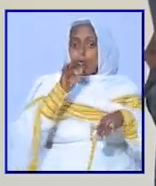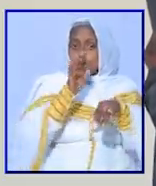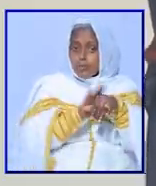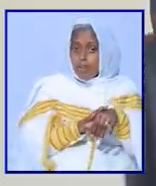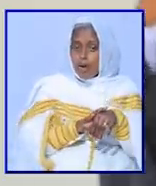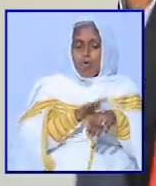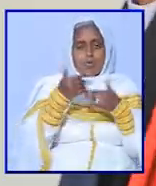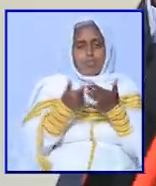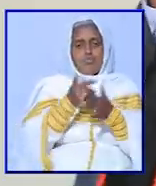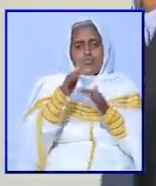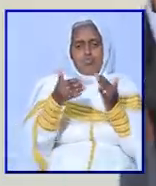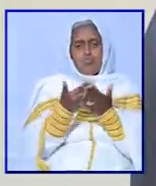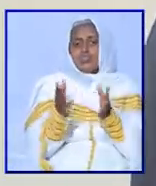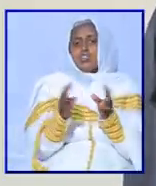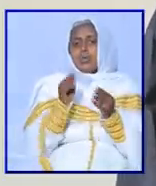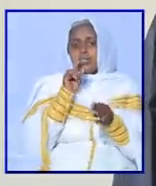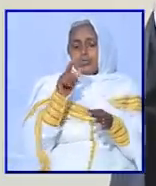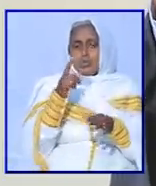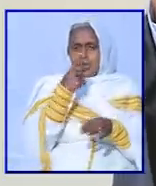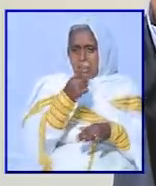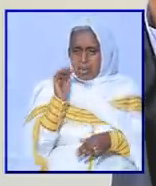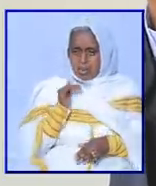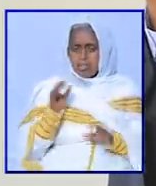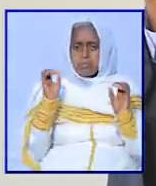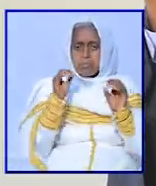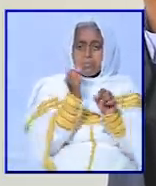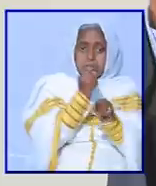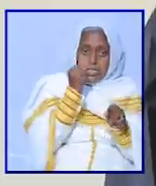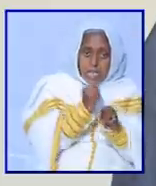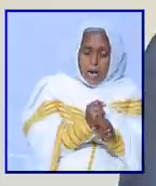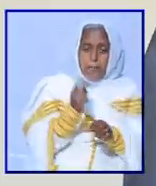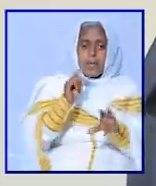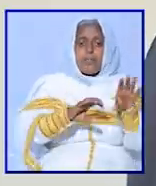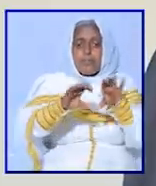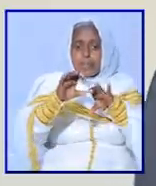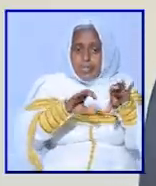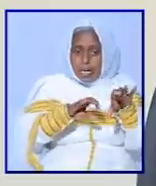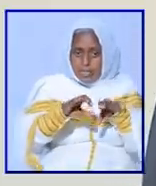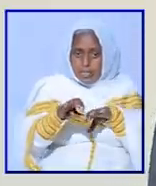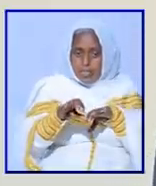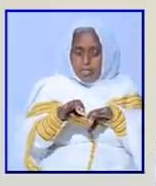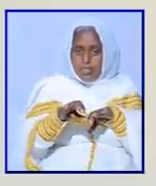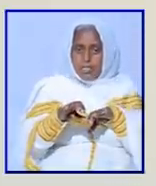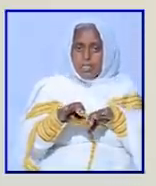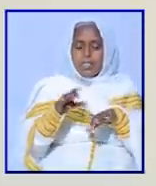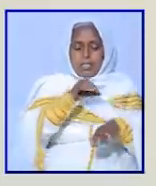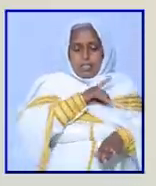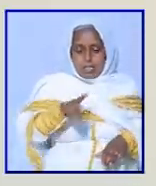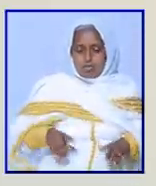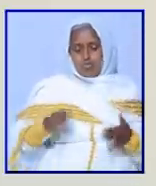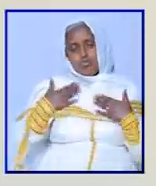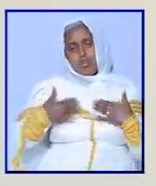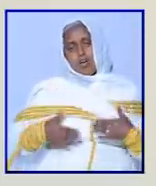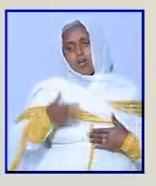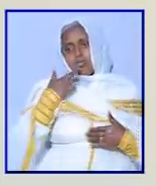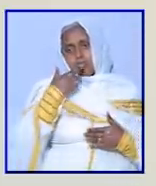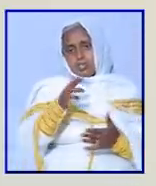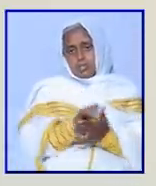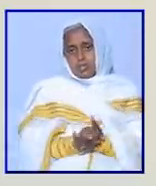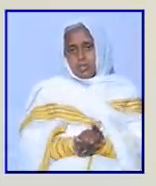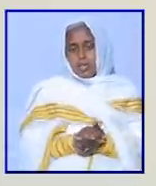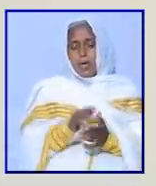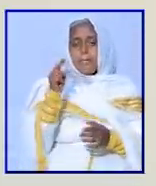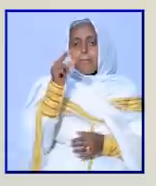ናቸው። እያንዳንዳችን ምንም እንስራ ምንም እናድርግ ምንም የክርስቶስ አካሎች